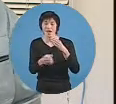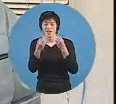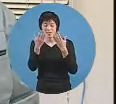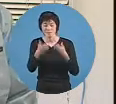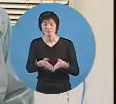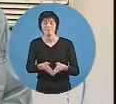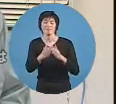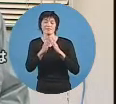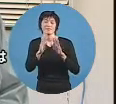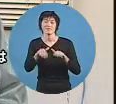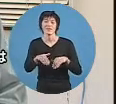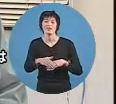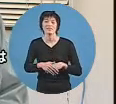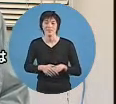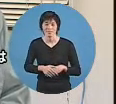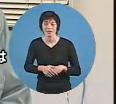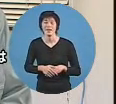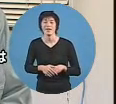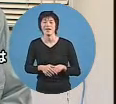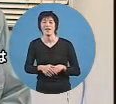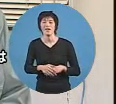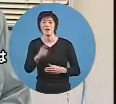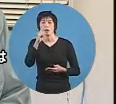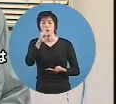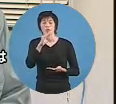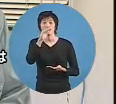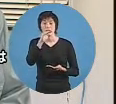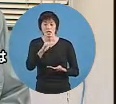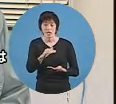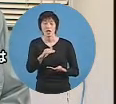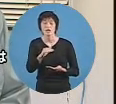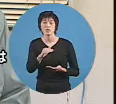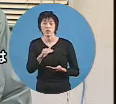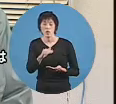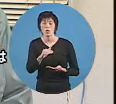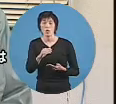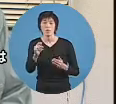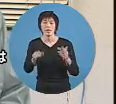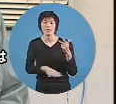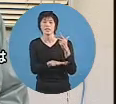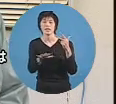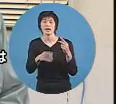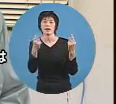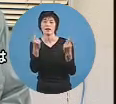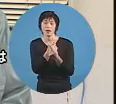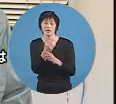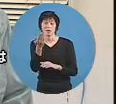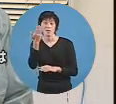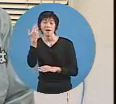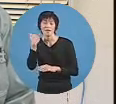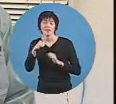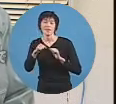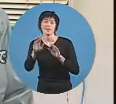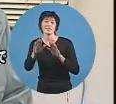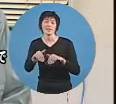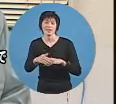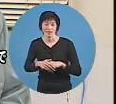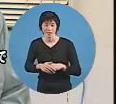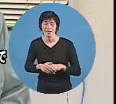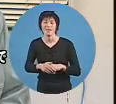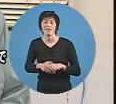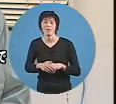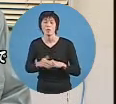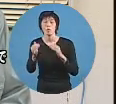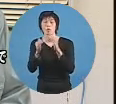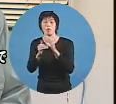ます。このゴミ減量化支援課というのは以前から取り組んでおったんですけども、竹